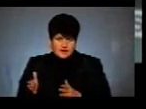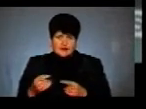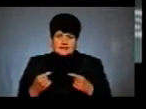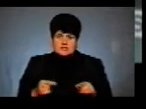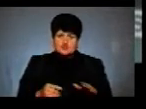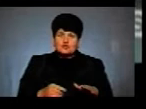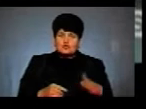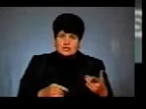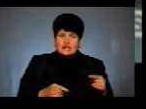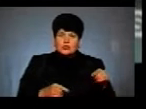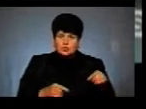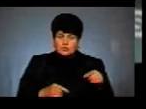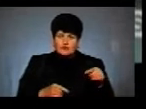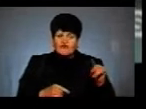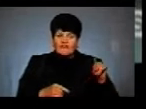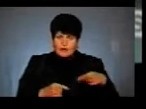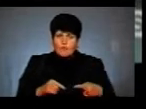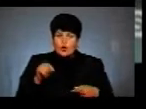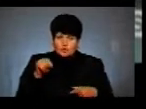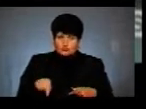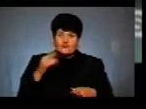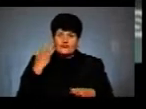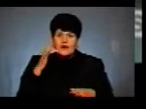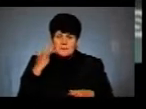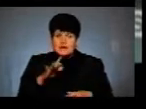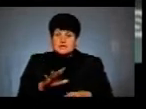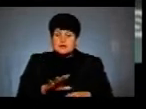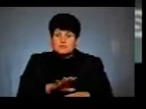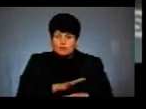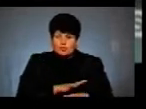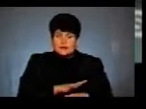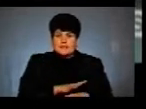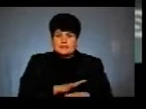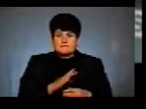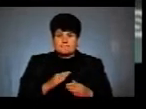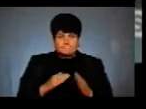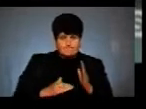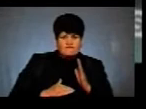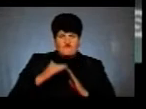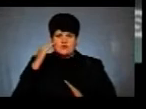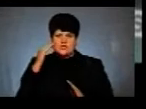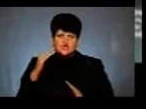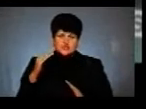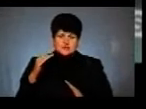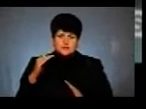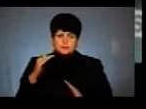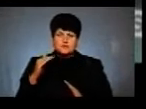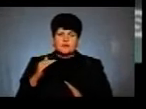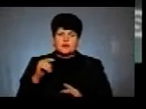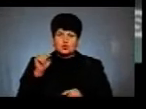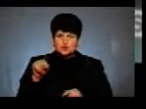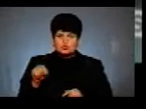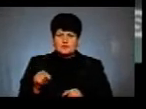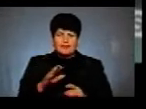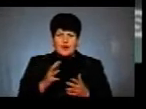сторони і вимоги тут в Сполучених Штатах були на декілька порядків вищі. Тобто, тут так